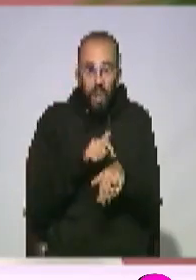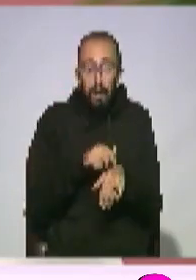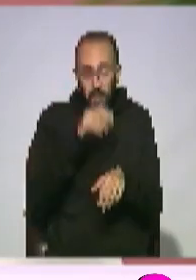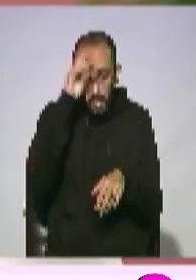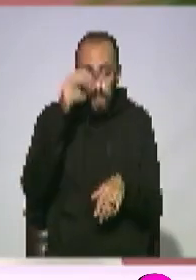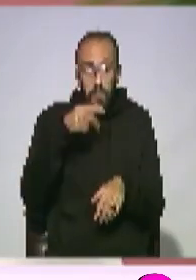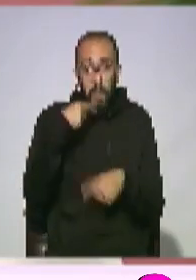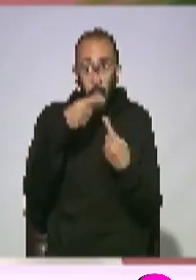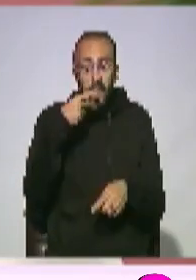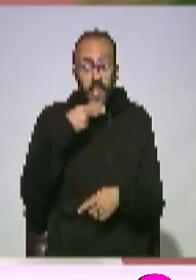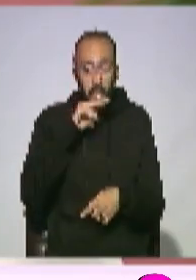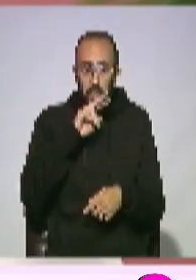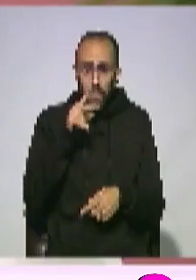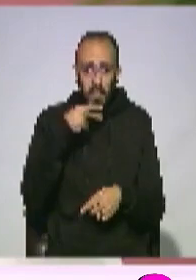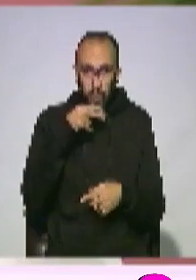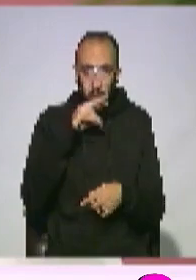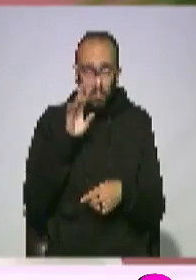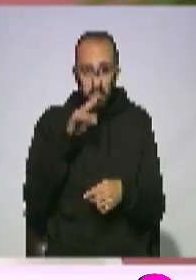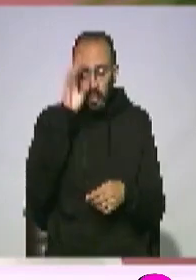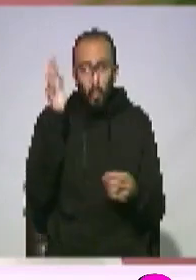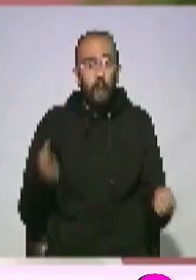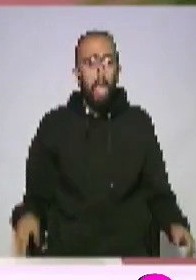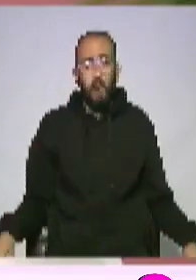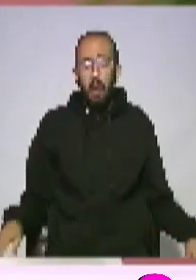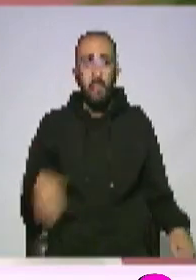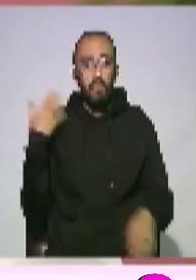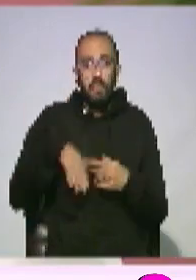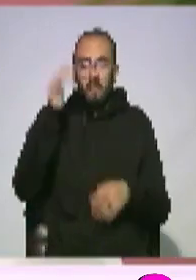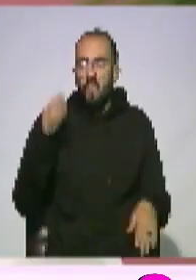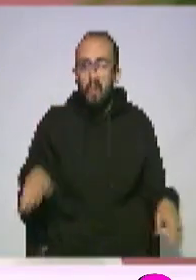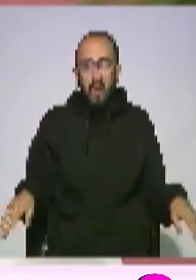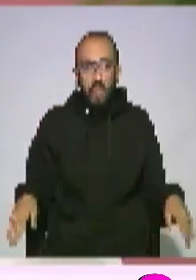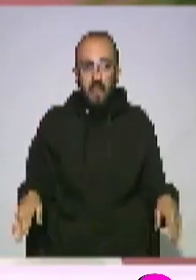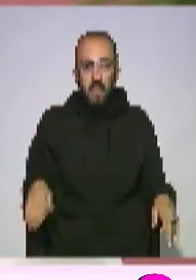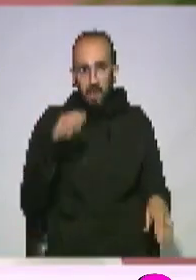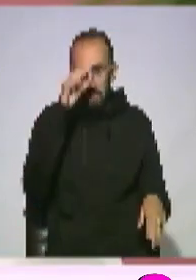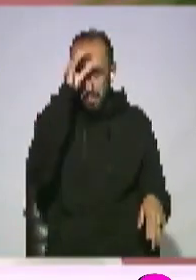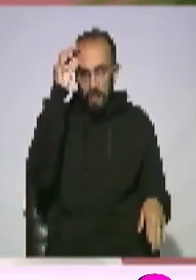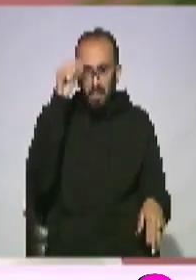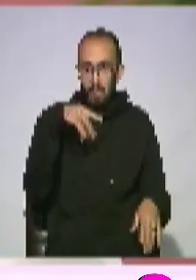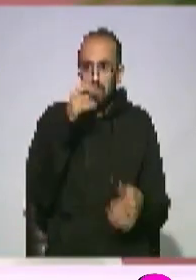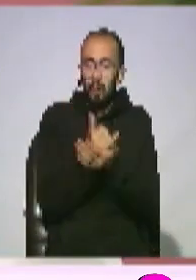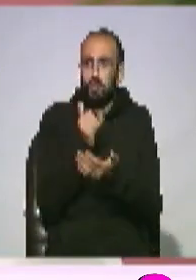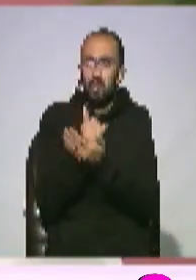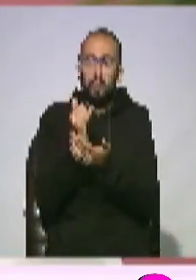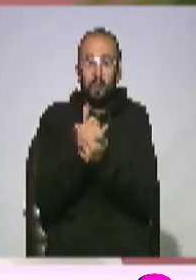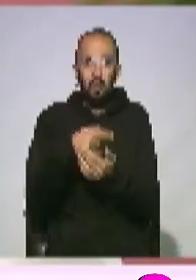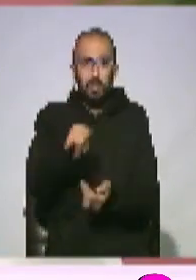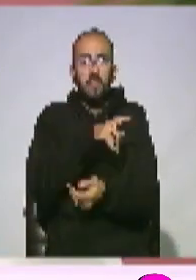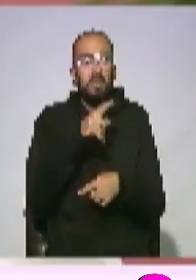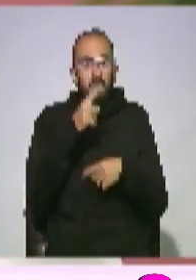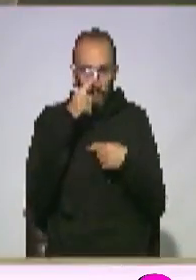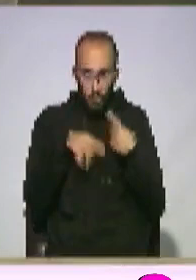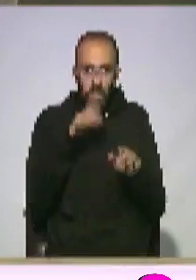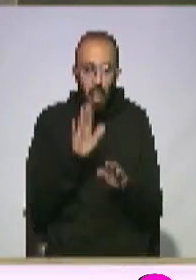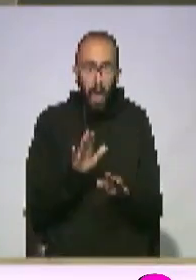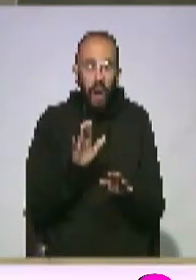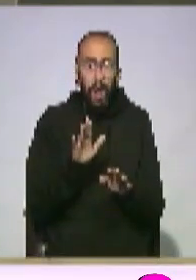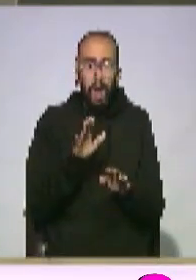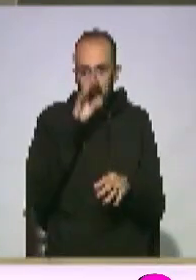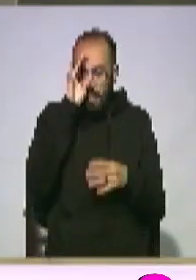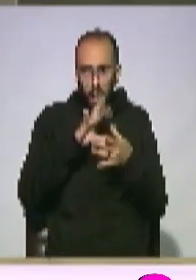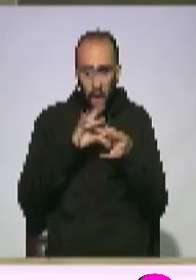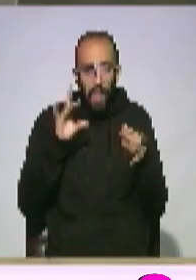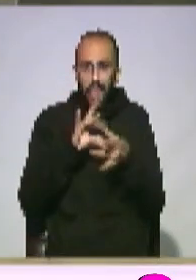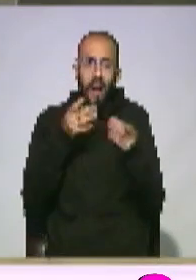الكذب هيطلع كذاب، لو تعود على اللامبالاة بيطلع عنده لامبالاة، لو تعود على إلقاء المسؤولية على الآخرين لو تعود على الإهمال